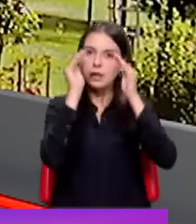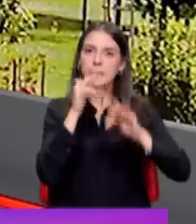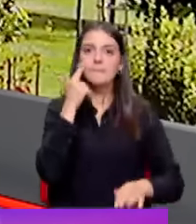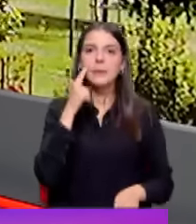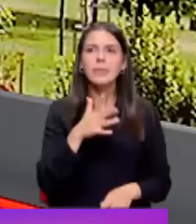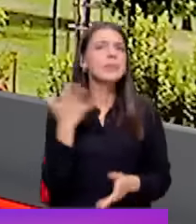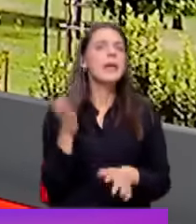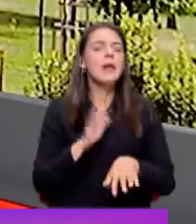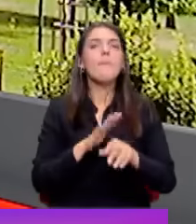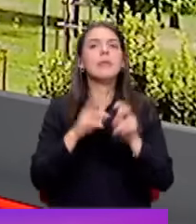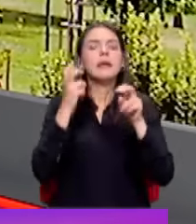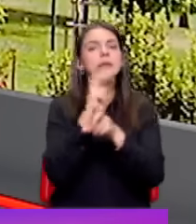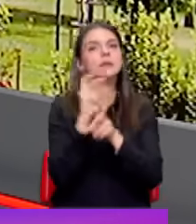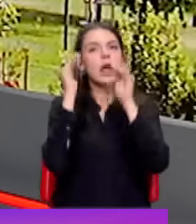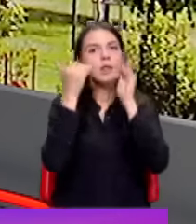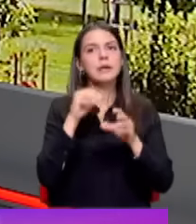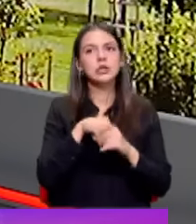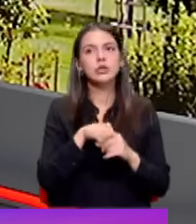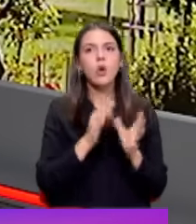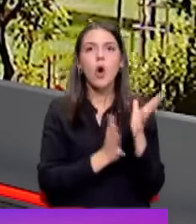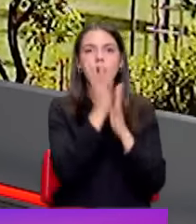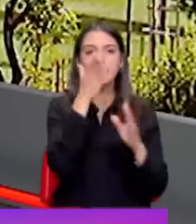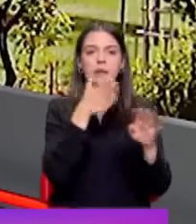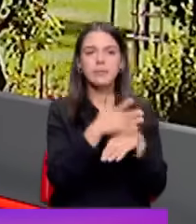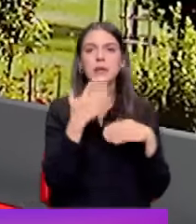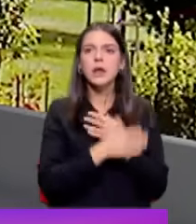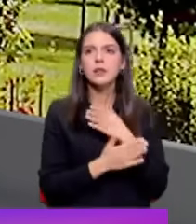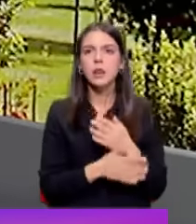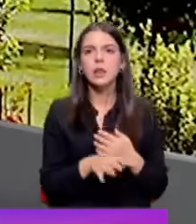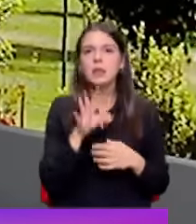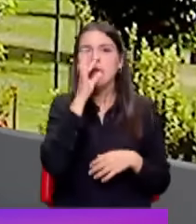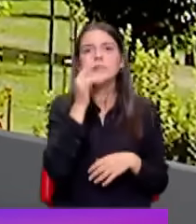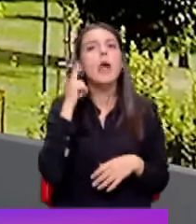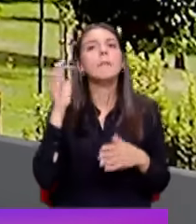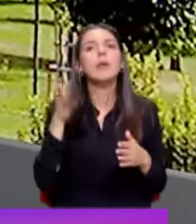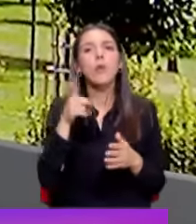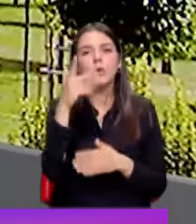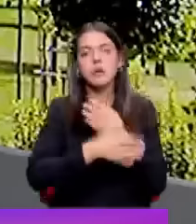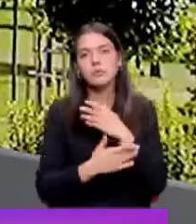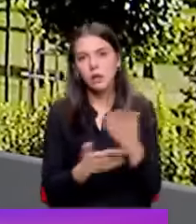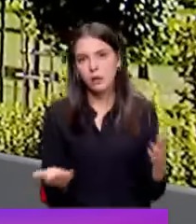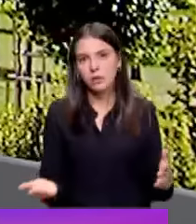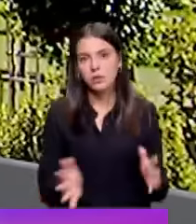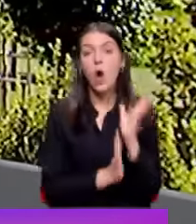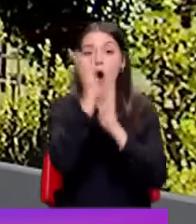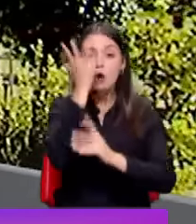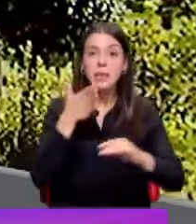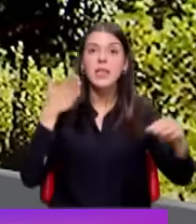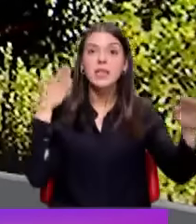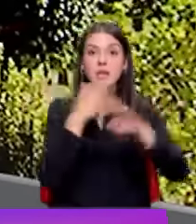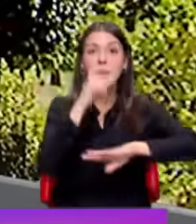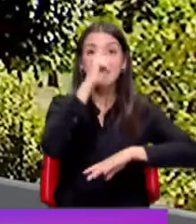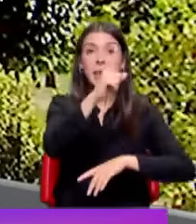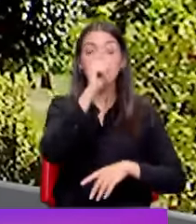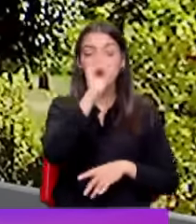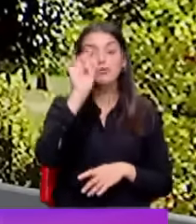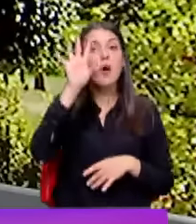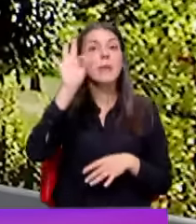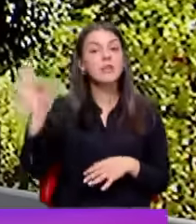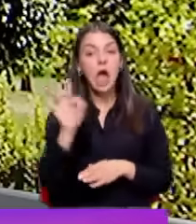riski azaltmak için? Ormana girişleri yasakladık. Kimsenin haberi yok bu yasaktan. Ormana girişler 1 Temmuz'la 15